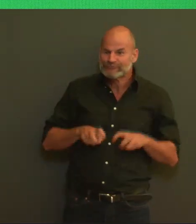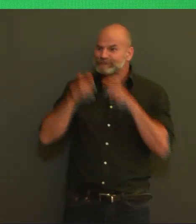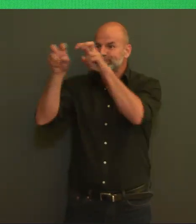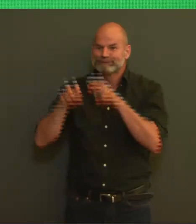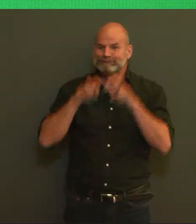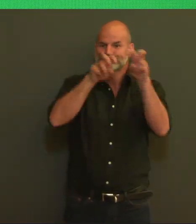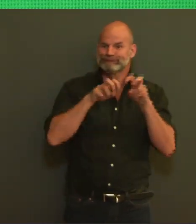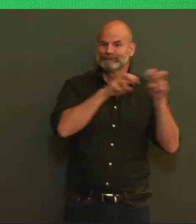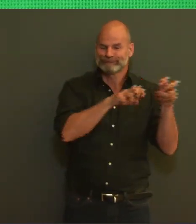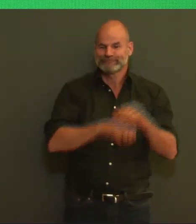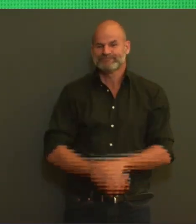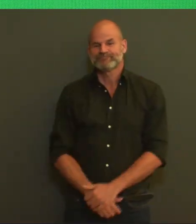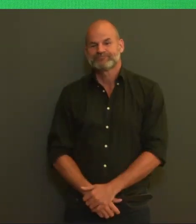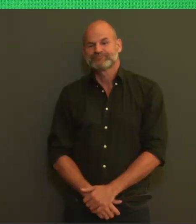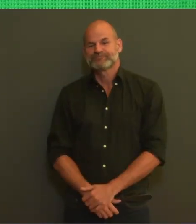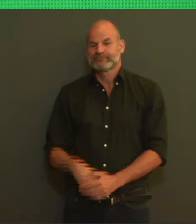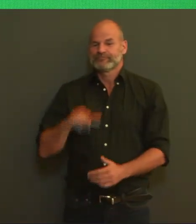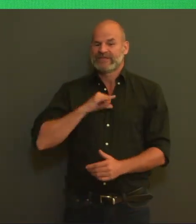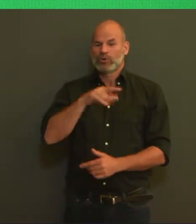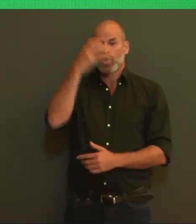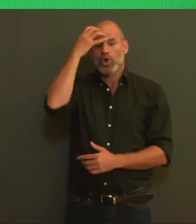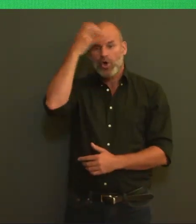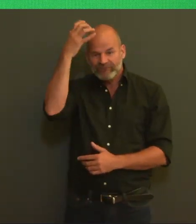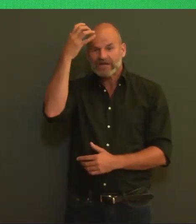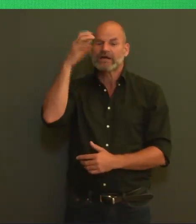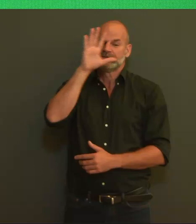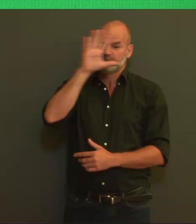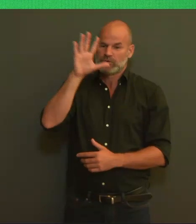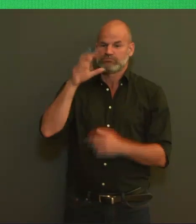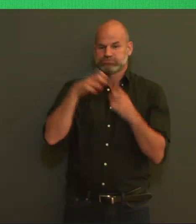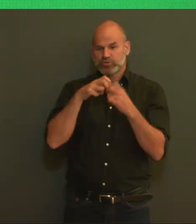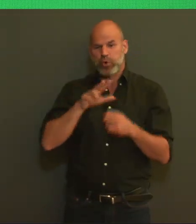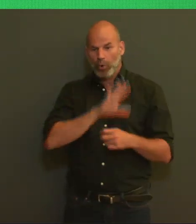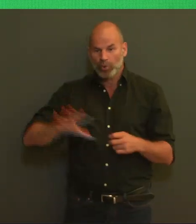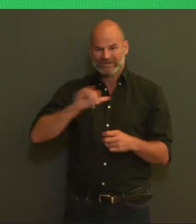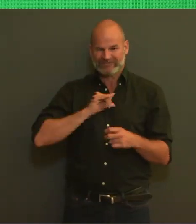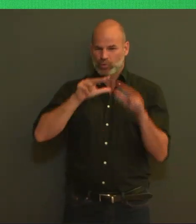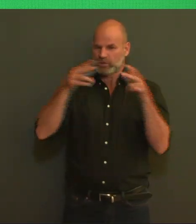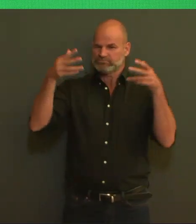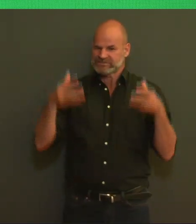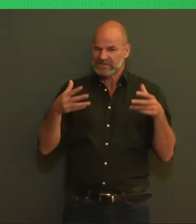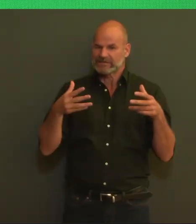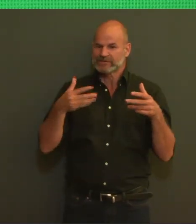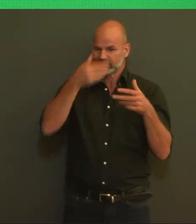stellen deze plaatsen graag aan u voor op hun website. Ik ga dus zeker eens een kijkje nemen op bijvoorbeeld